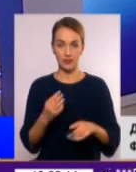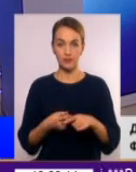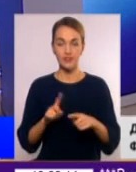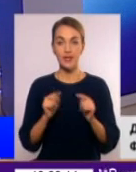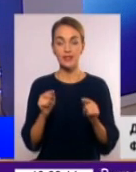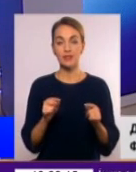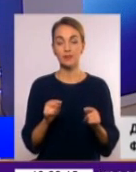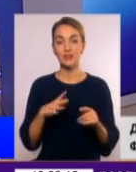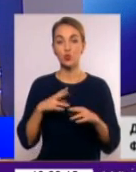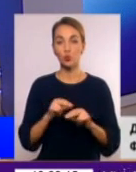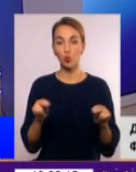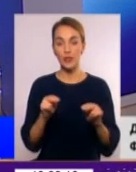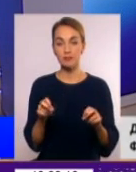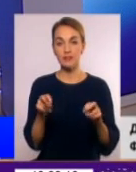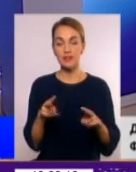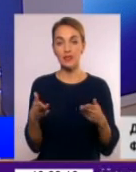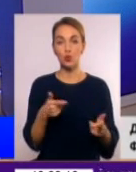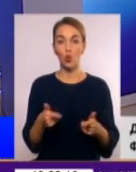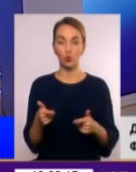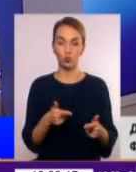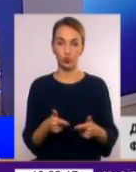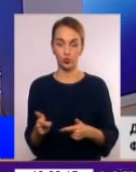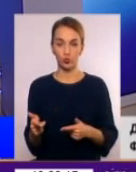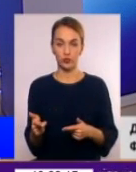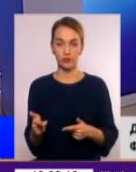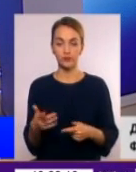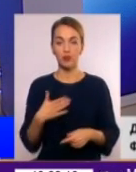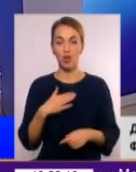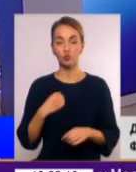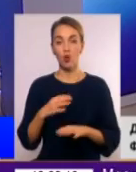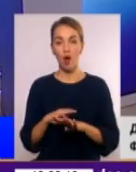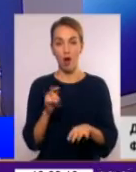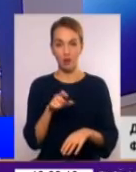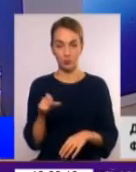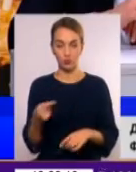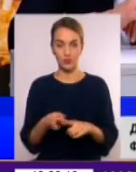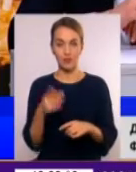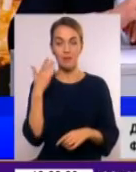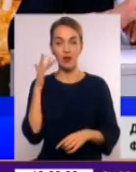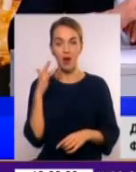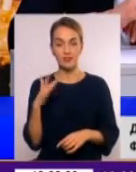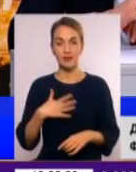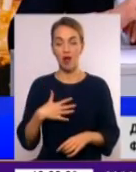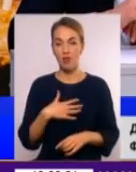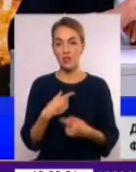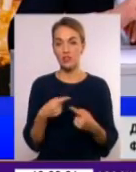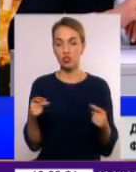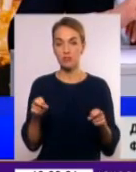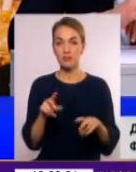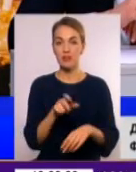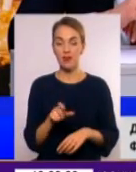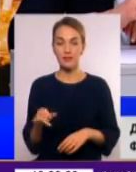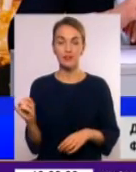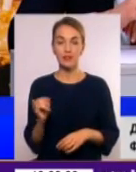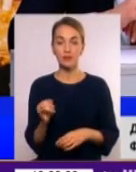ті інструктори, це ті спеціалісти, які готують нашу армію. Ну, це і американські, і канадські, і інші спеціалісти,